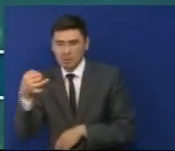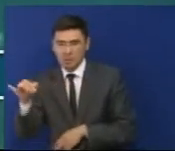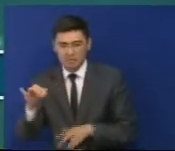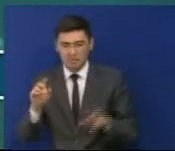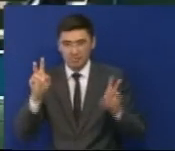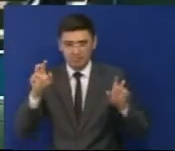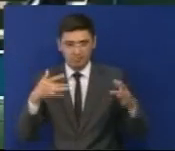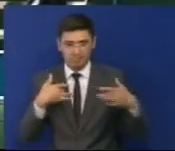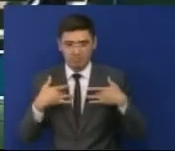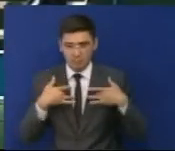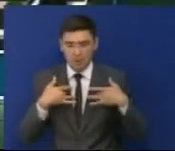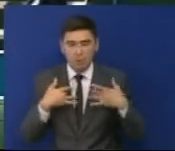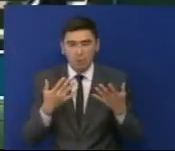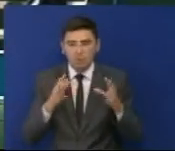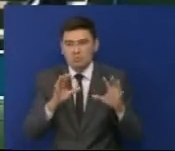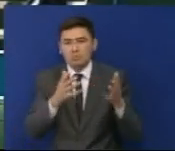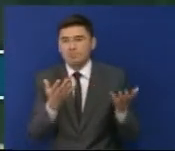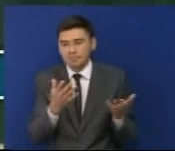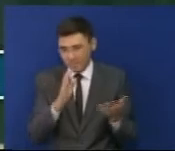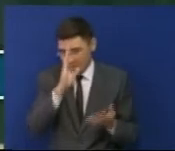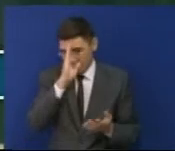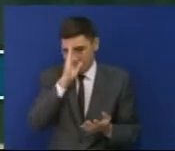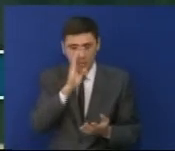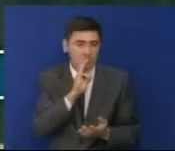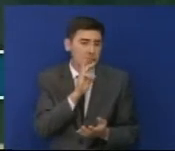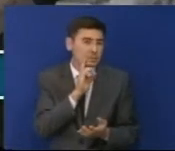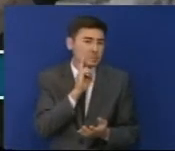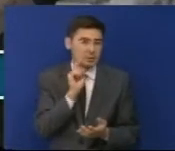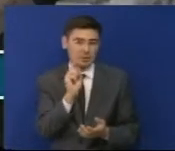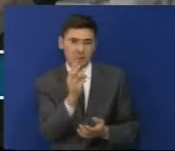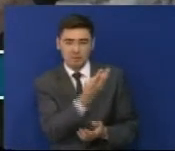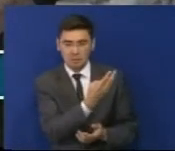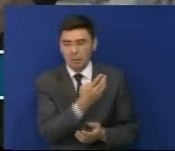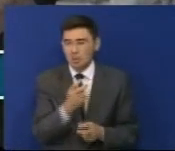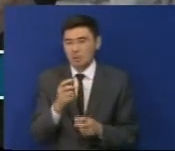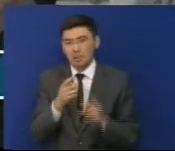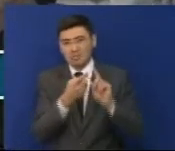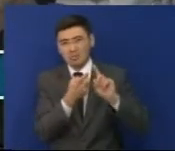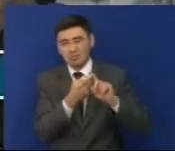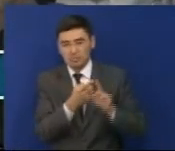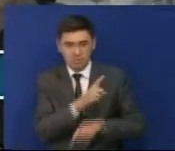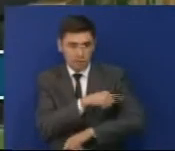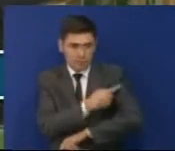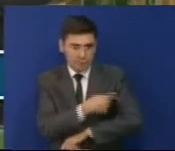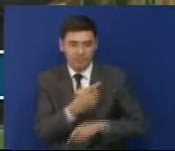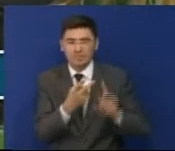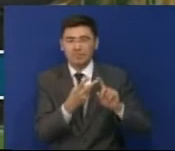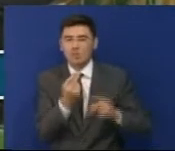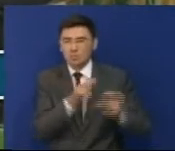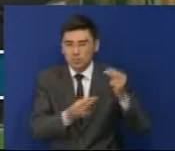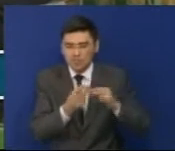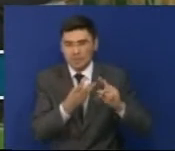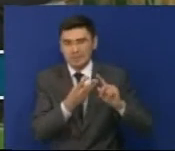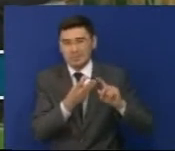желісі бойынша қалада туып өскен жас жігіттер өздеріне қалыңдық іздейді. Бірі доцент, екіншісі ақын болса, үшіншісі суретші.